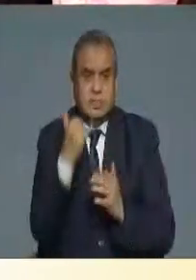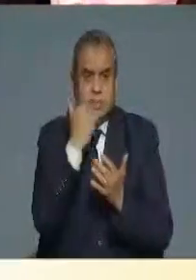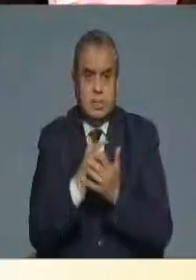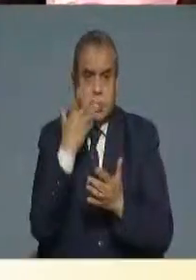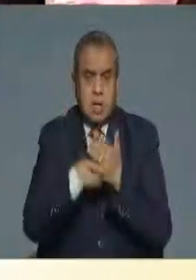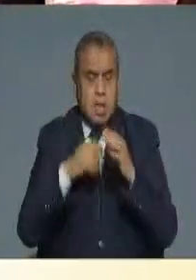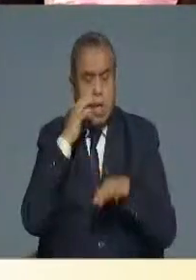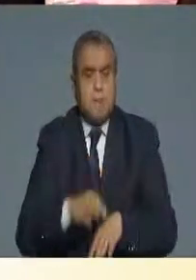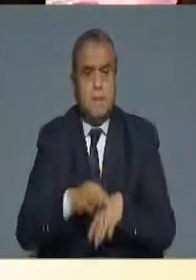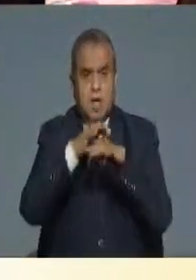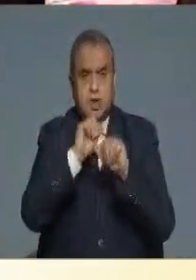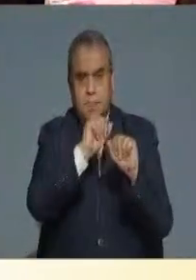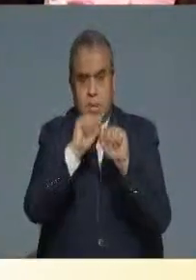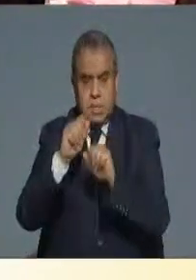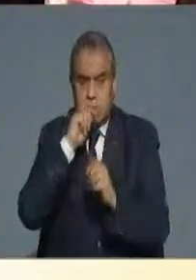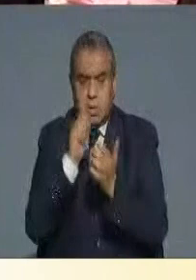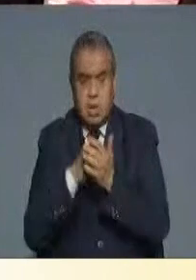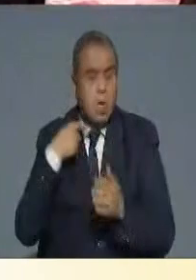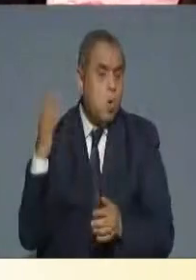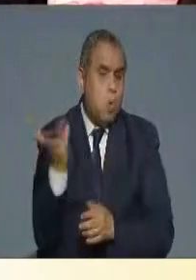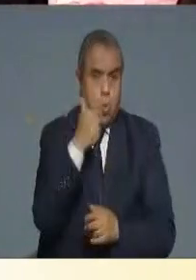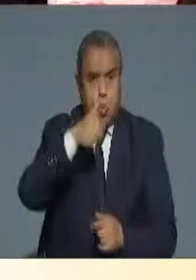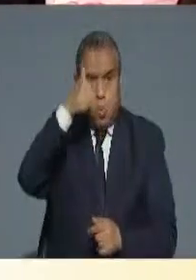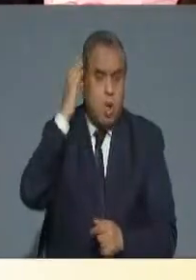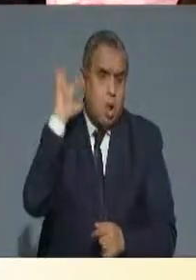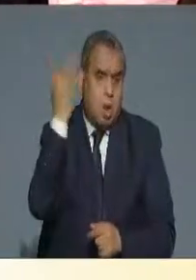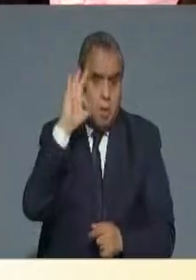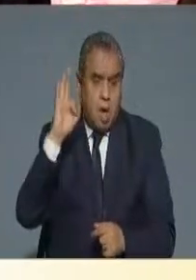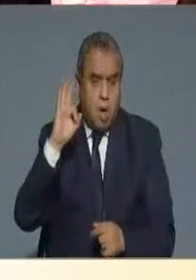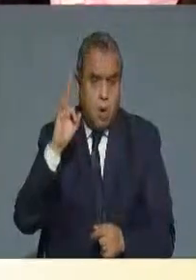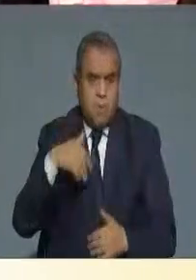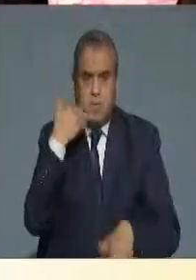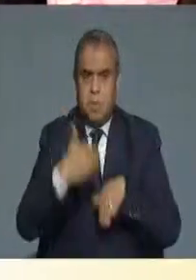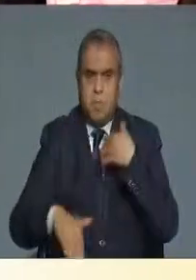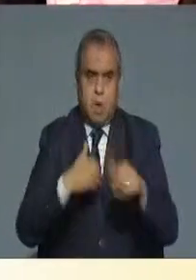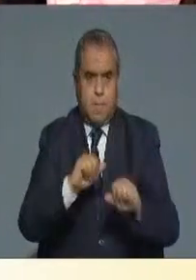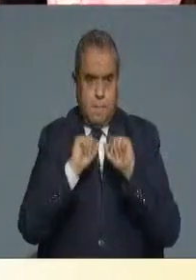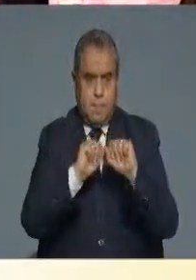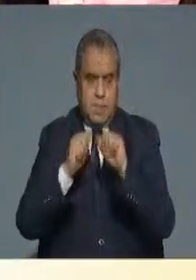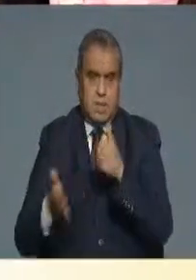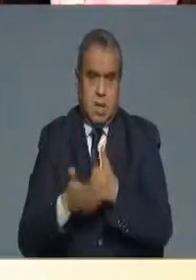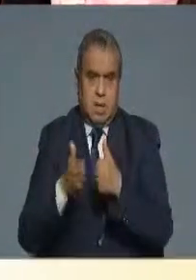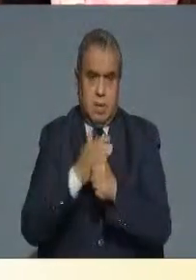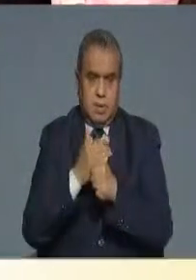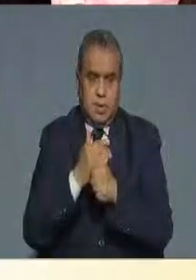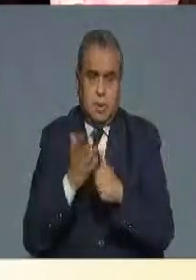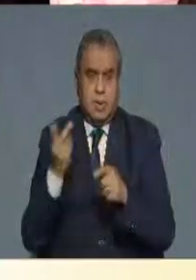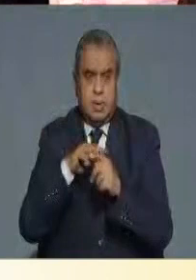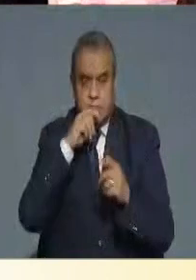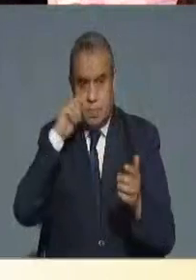الأساسية تتمثل في مواردها البشرية وعلى رأسهم أبناؤنا من ذوي